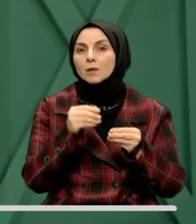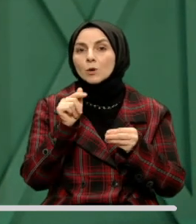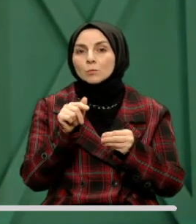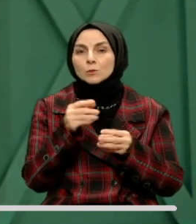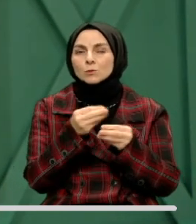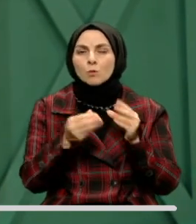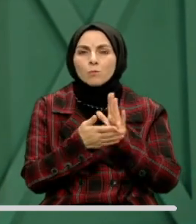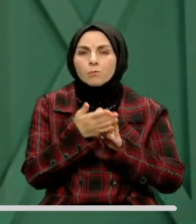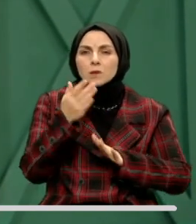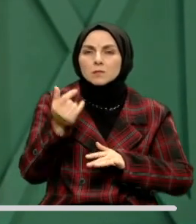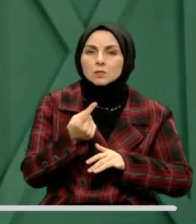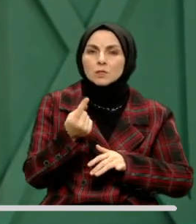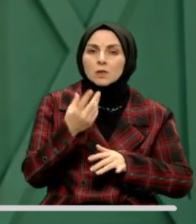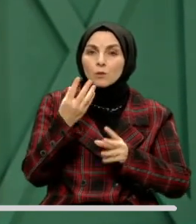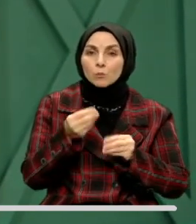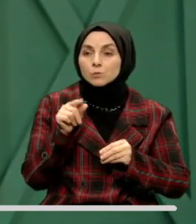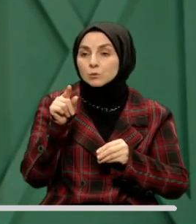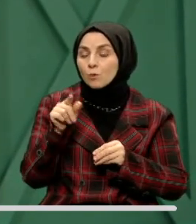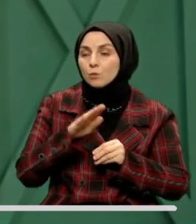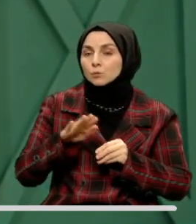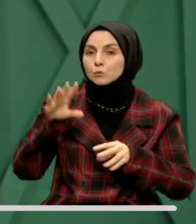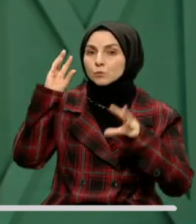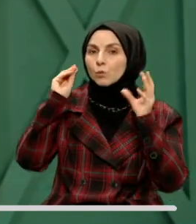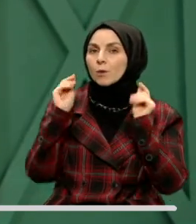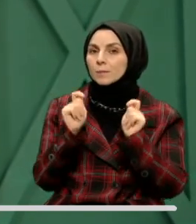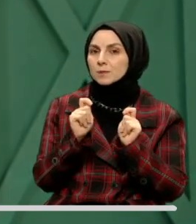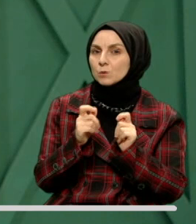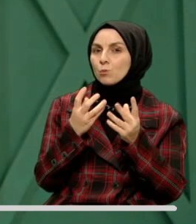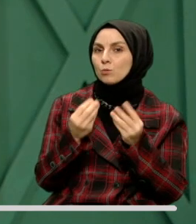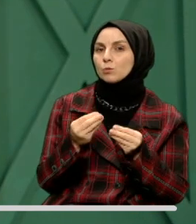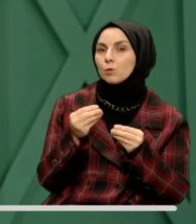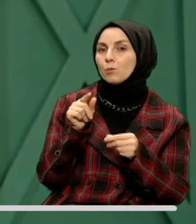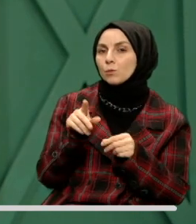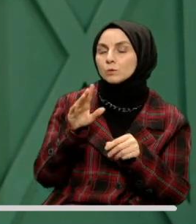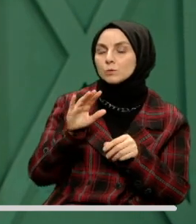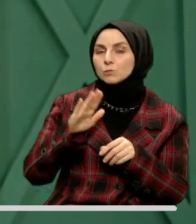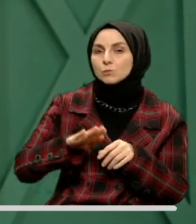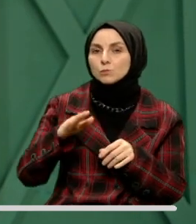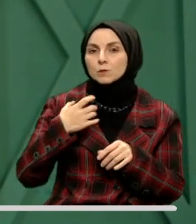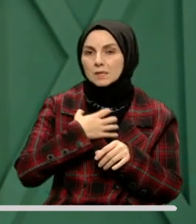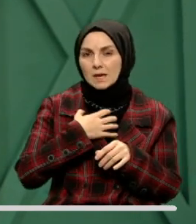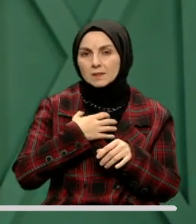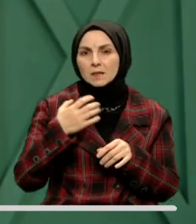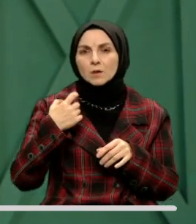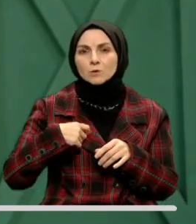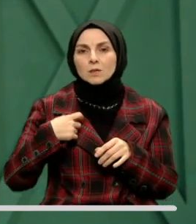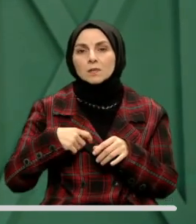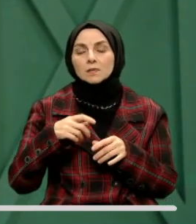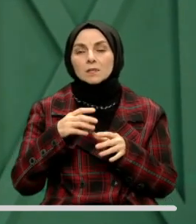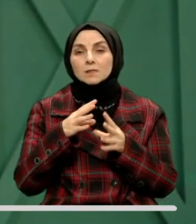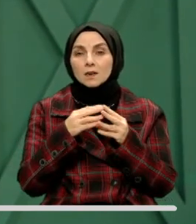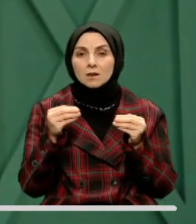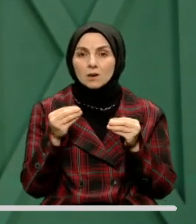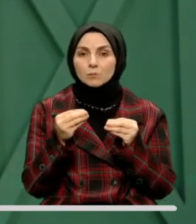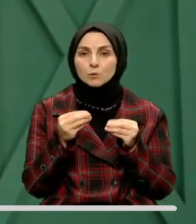zihinsel ve bilişsel olarak. İlgi o kadar dağılıyor değil mi? Dağılıyor ve çocuk yapabilirliğini de kaybediyor. Ve bir şeyden bir şeye